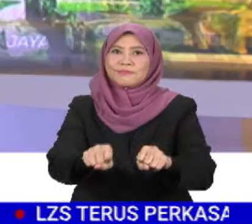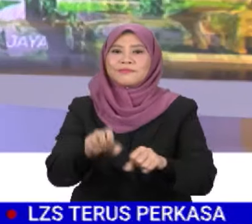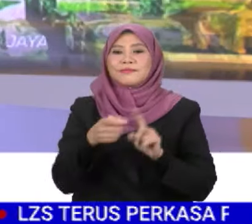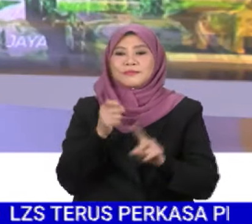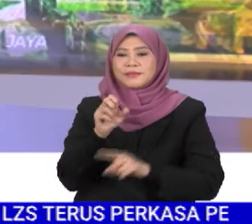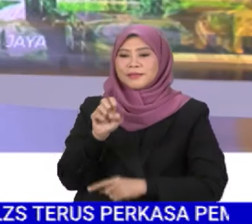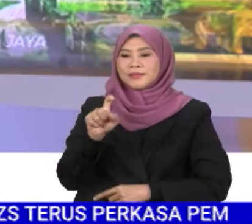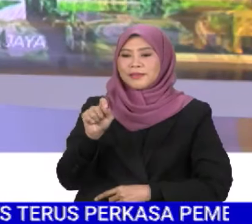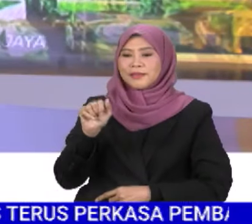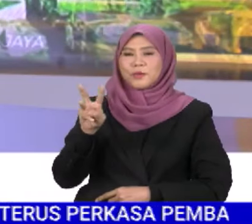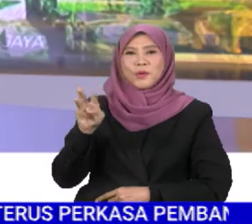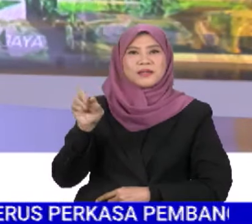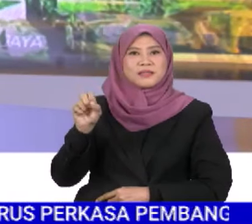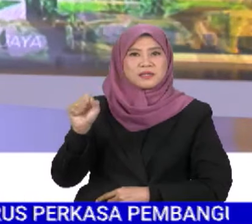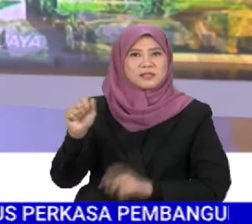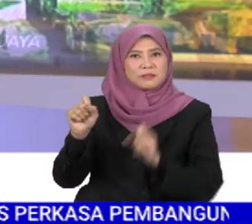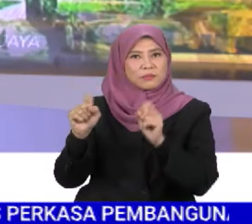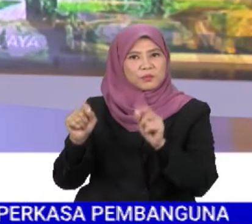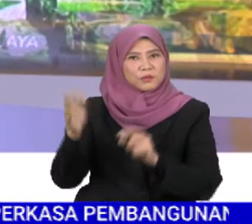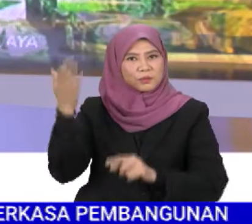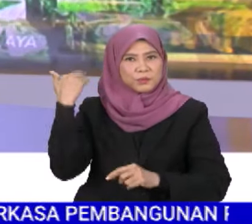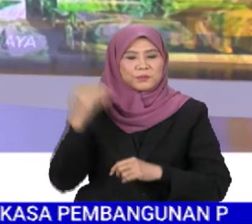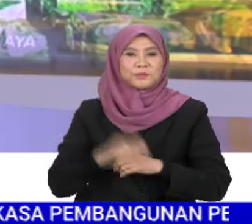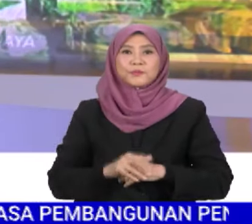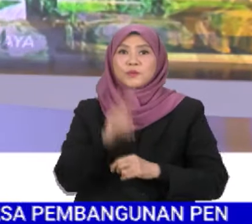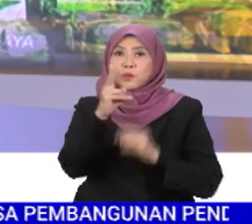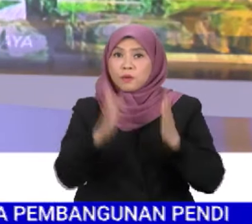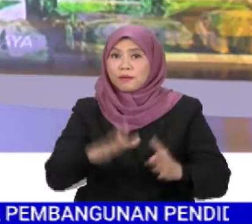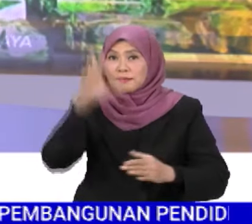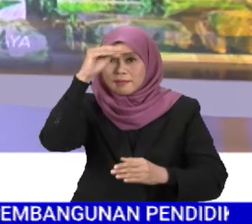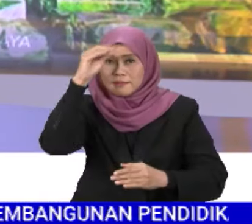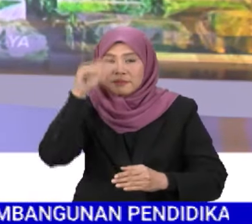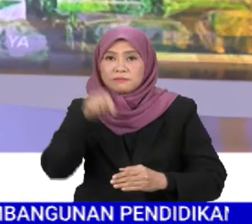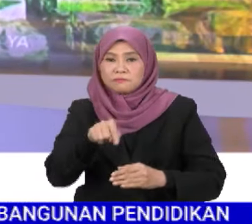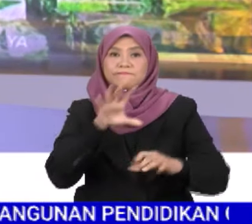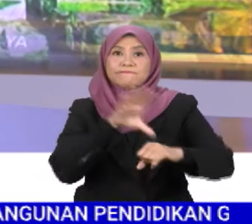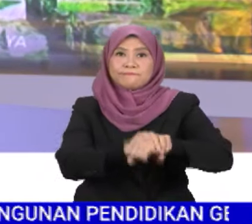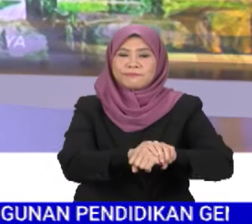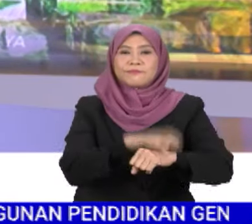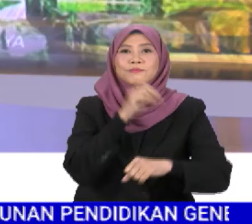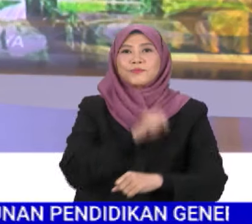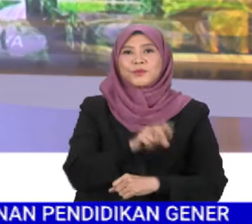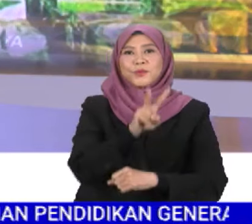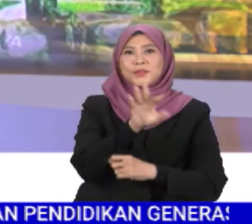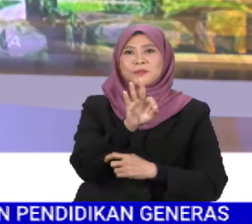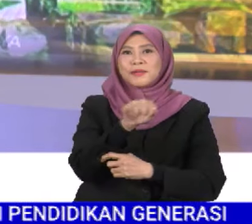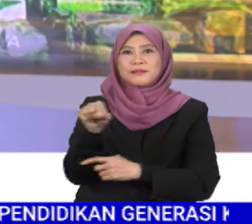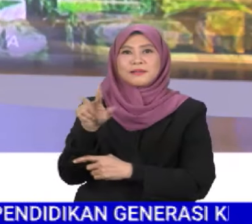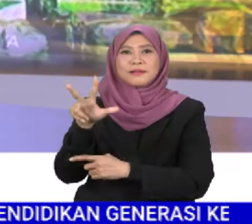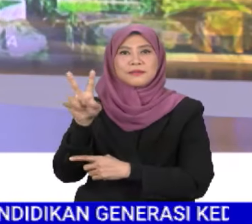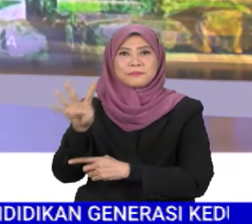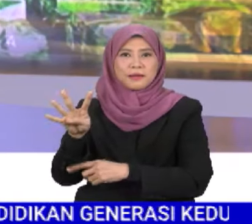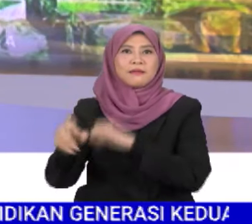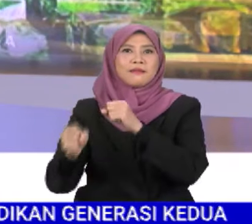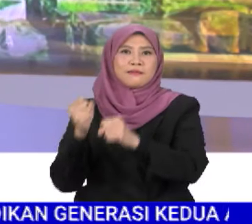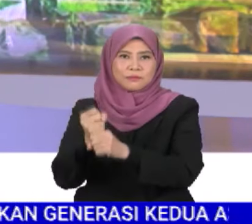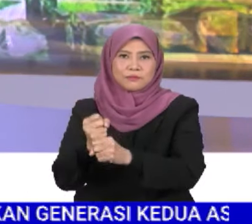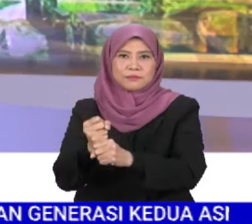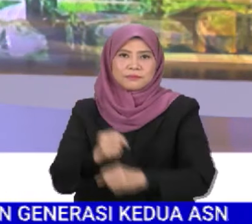setiawangsa pada Sabtu lalu turut ditahan dua lelaki tempat tahan masing-masing berusia 29 dan 34